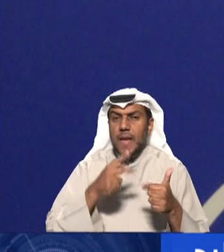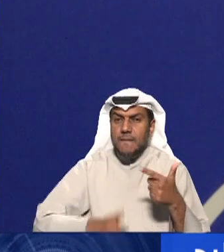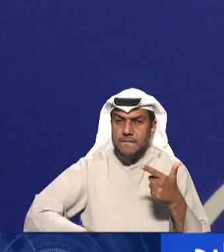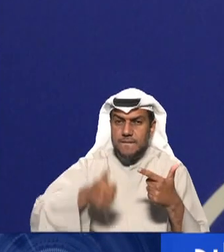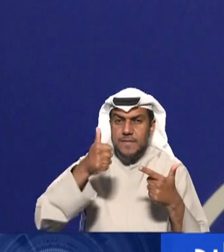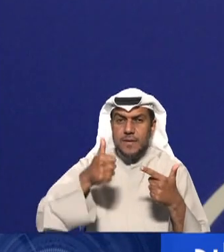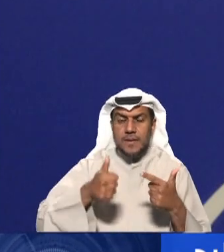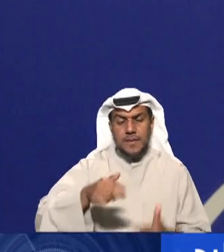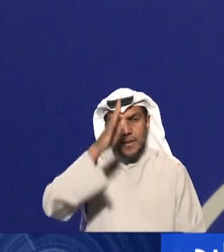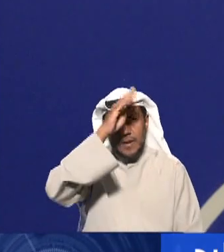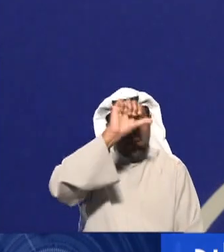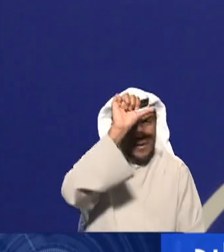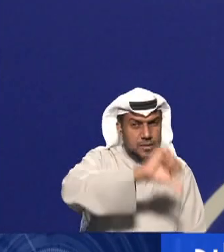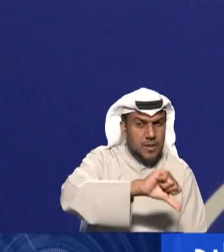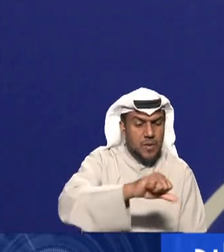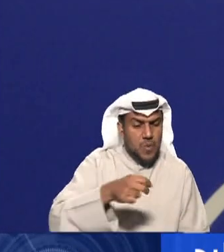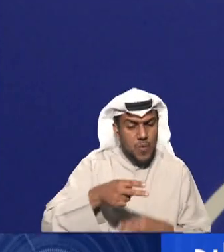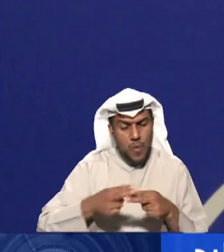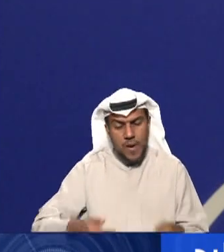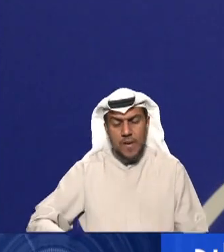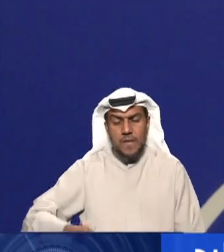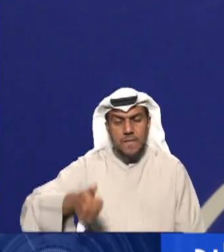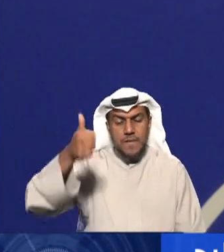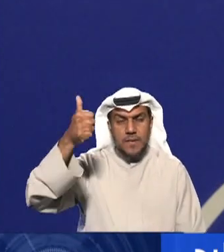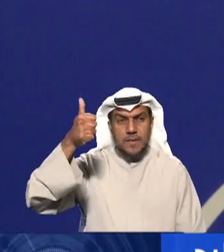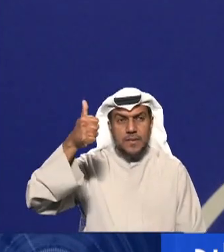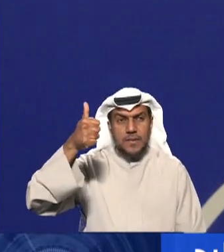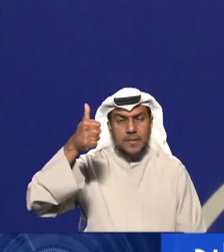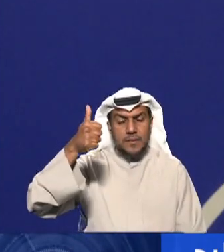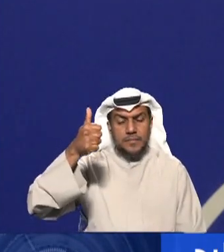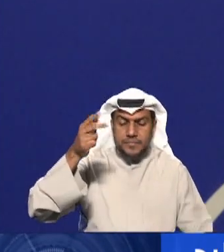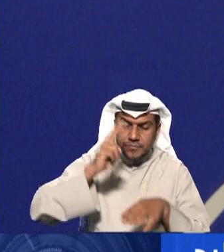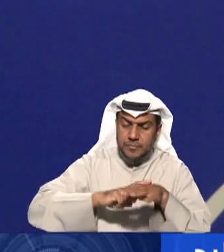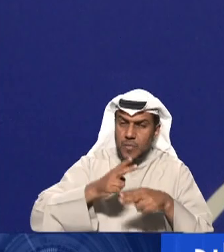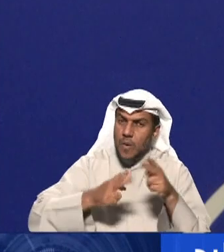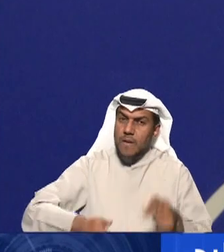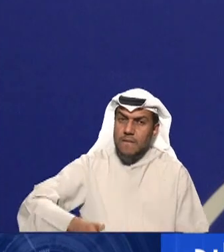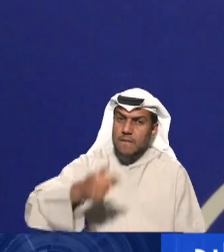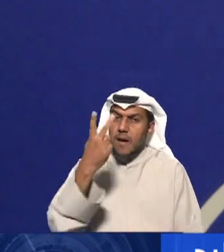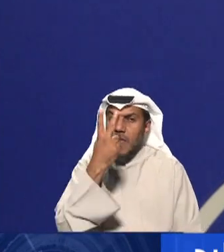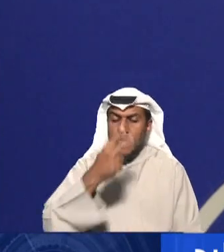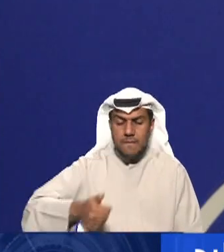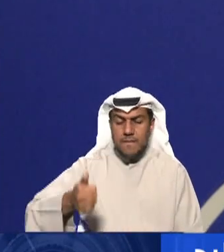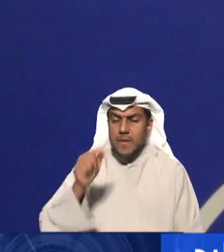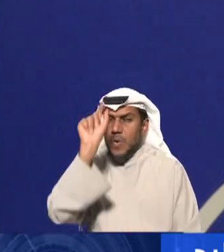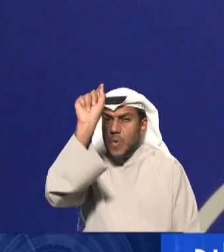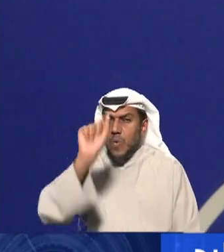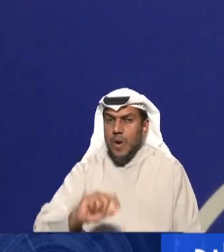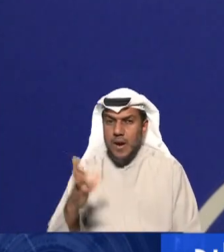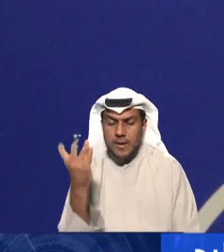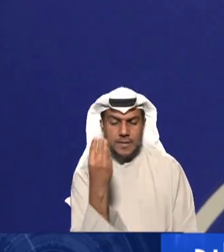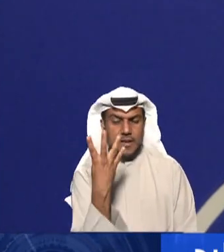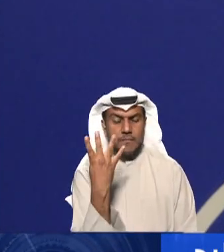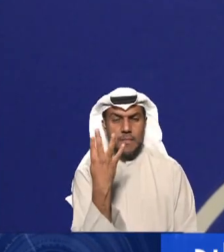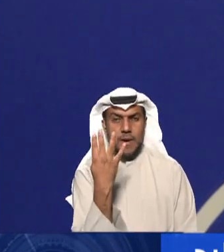المنتخب العراقي اللي عاد كما نقول مقابلتين كبار. اليوم معناتها لقينا منتخب هونغ كونغ اللي في شوط